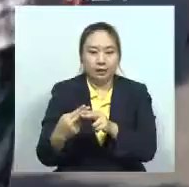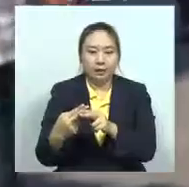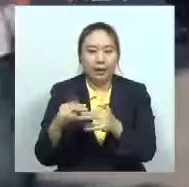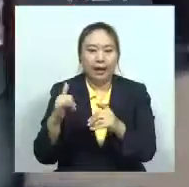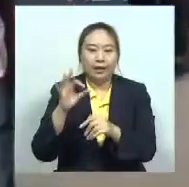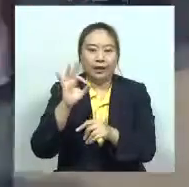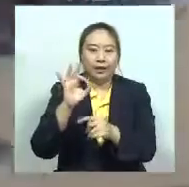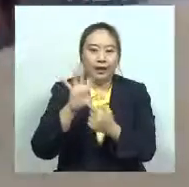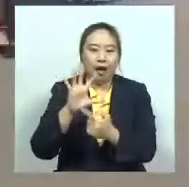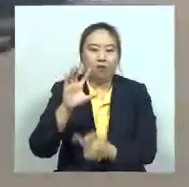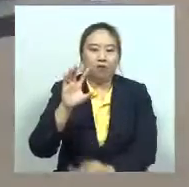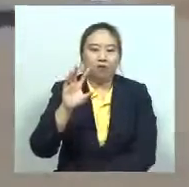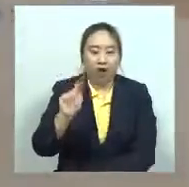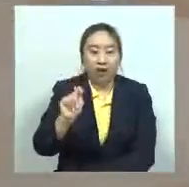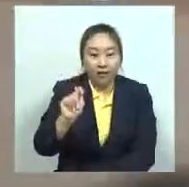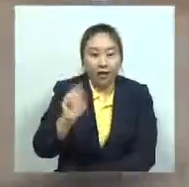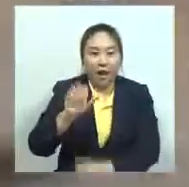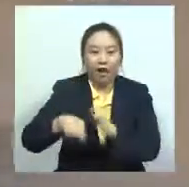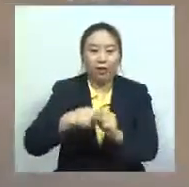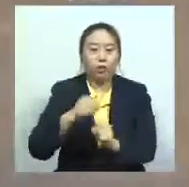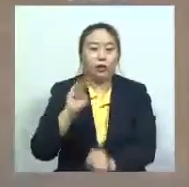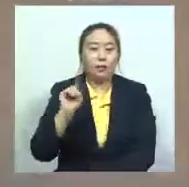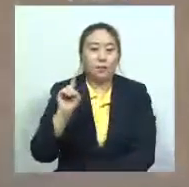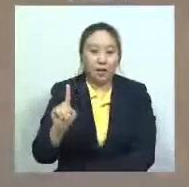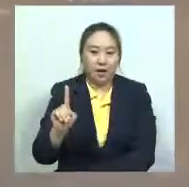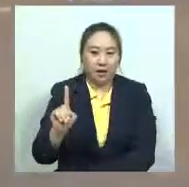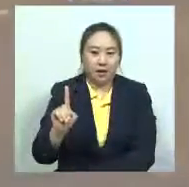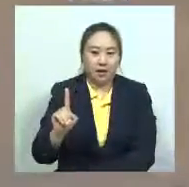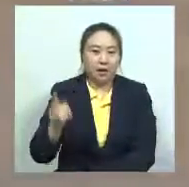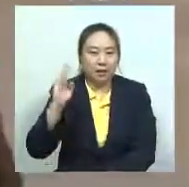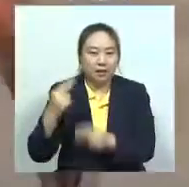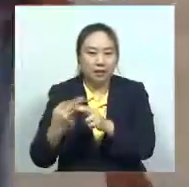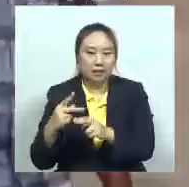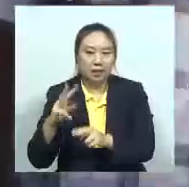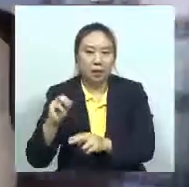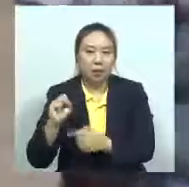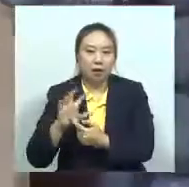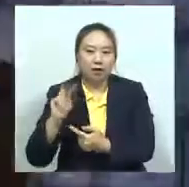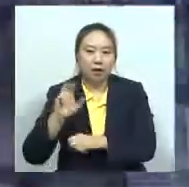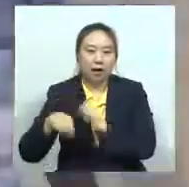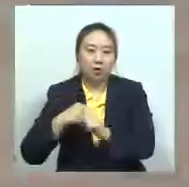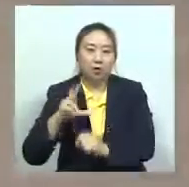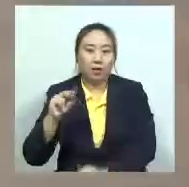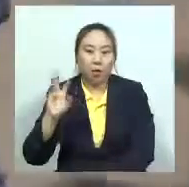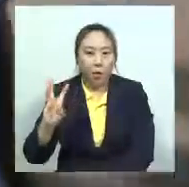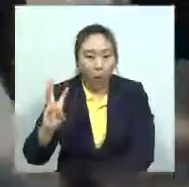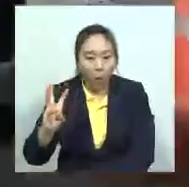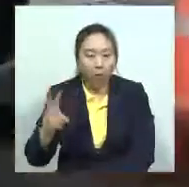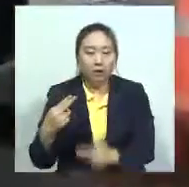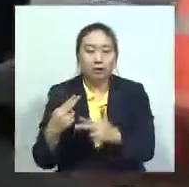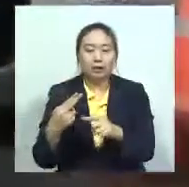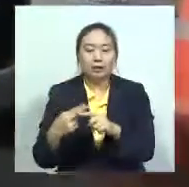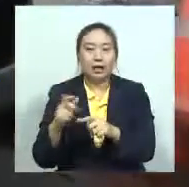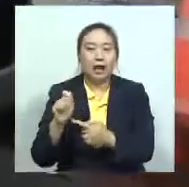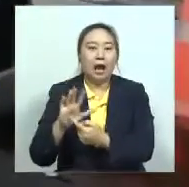บ้านนบวงกุลหรือว่าบังฟัตอายุ41ปีนายคมสันเวียงนนท์อายุ36ปีนายอับดุลเล